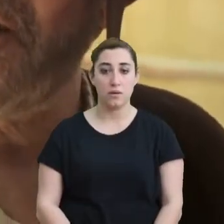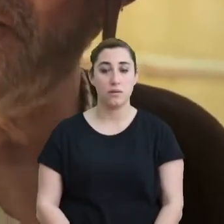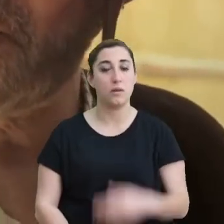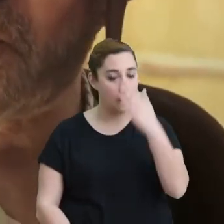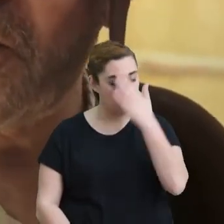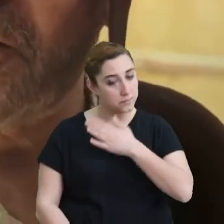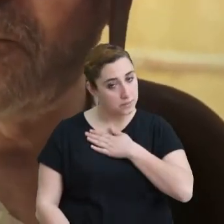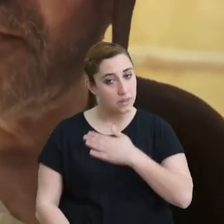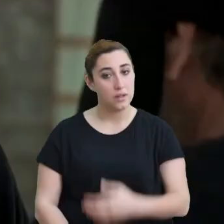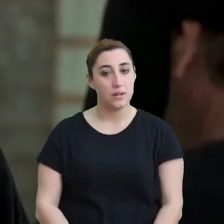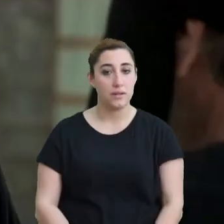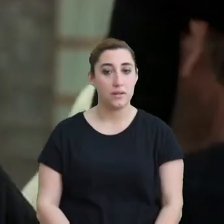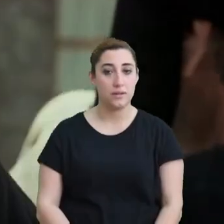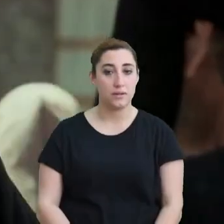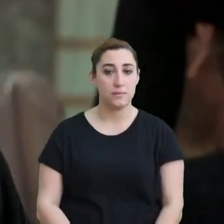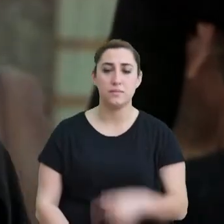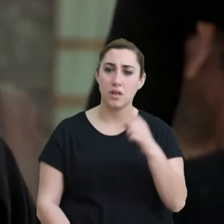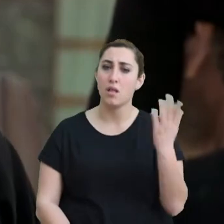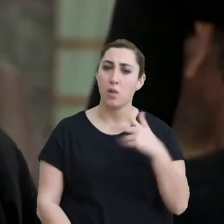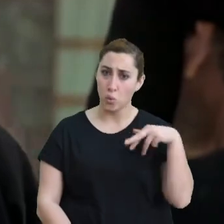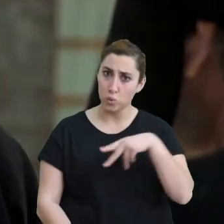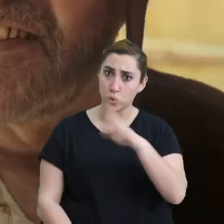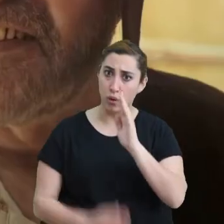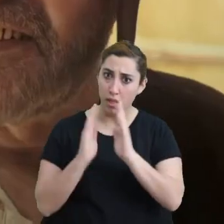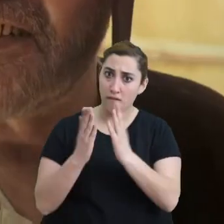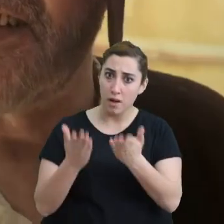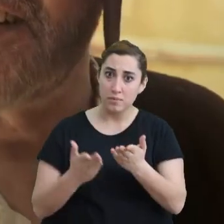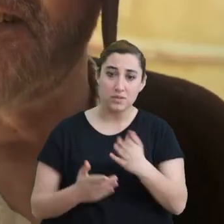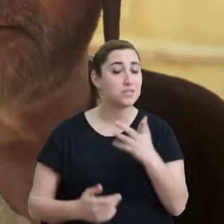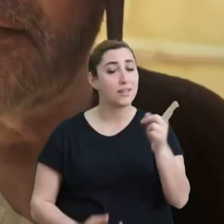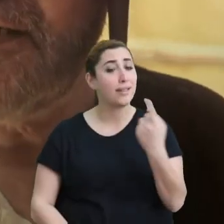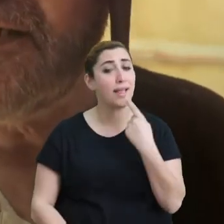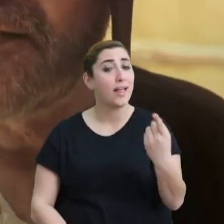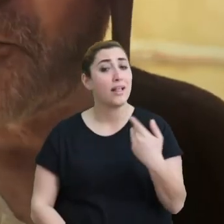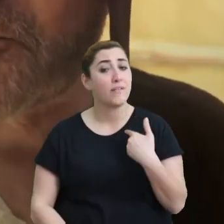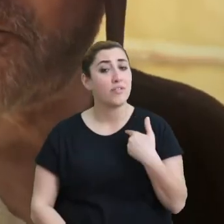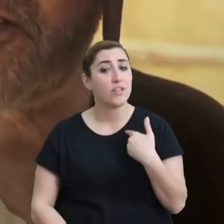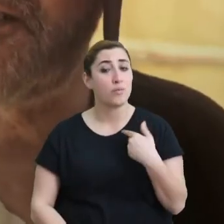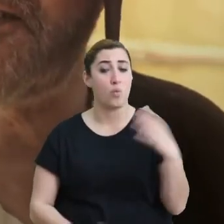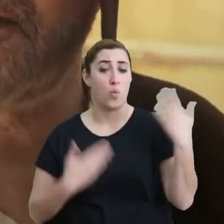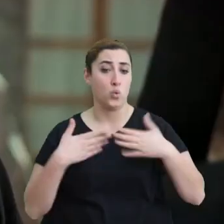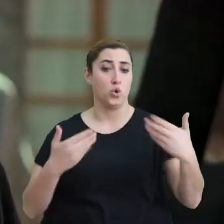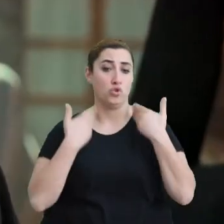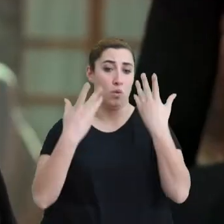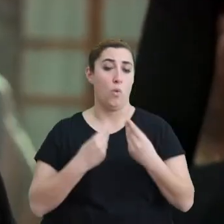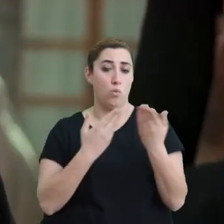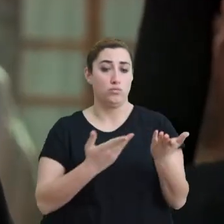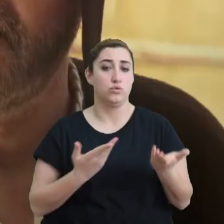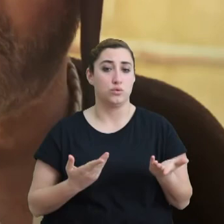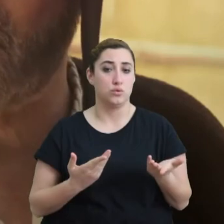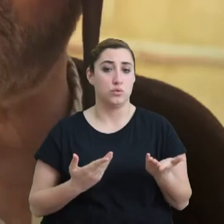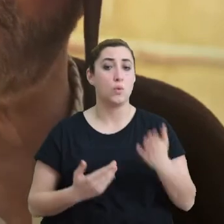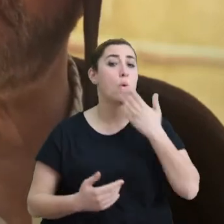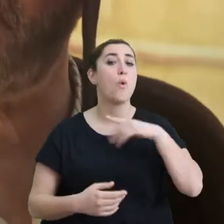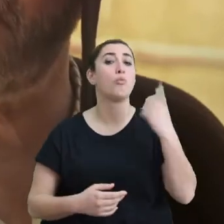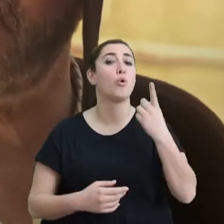Ve aleykümselam. Sen hala yürür müsün? Ya sana ne demeli? Koskoca kadısın.